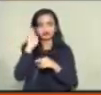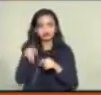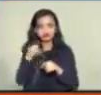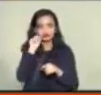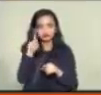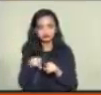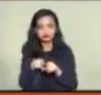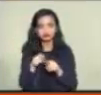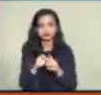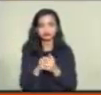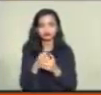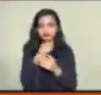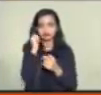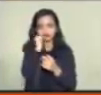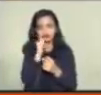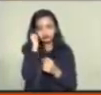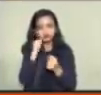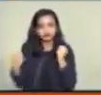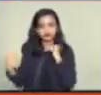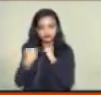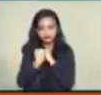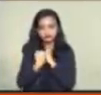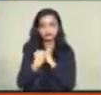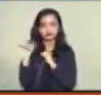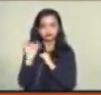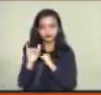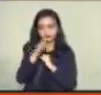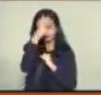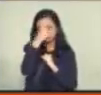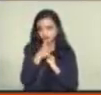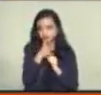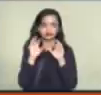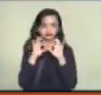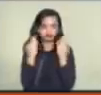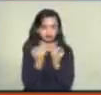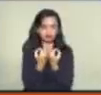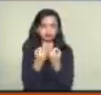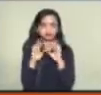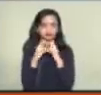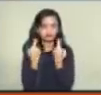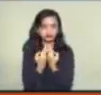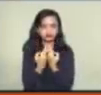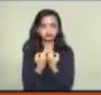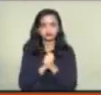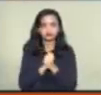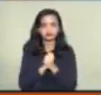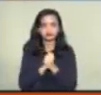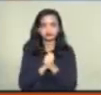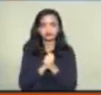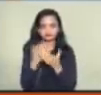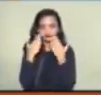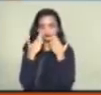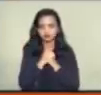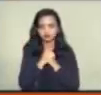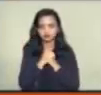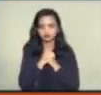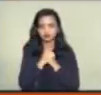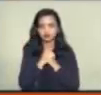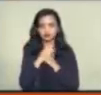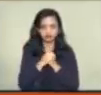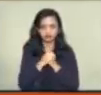na laging sumusuporta, pati mga magulang ko, mga kamag-anak ko, na nandiyan palagi. Maraming salamat din.